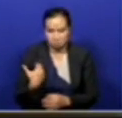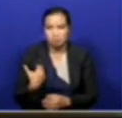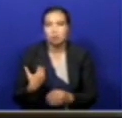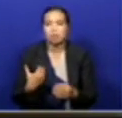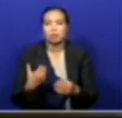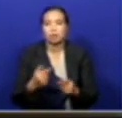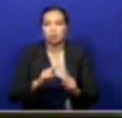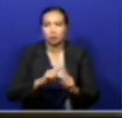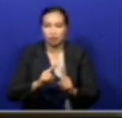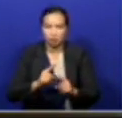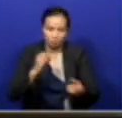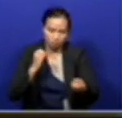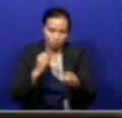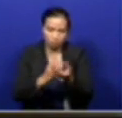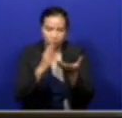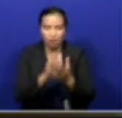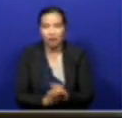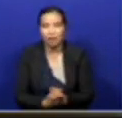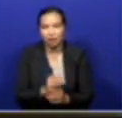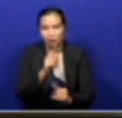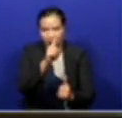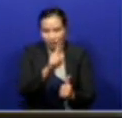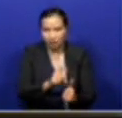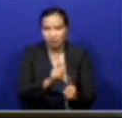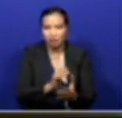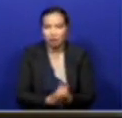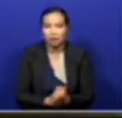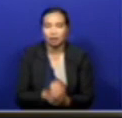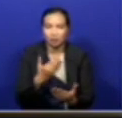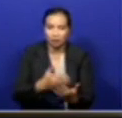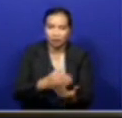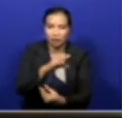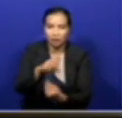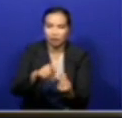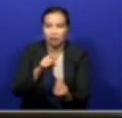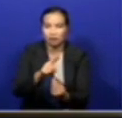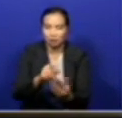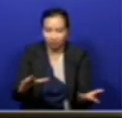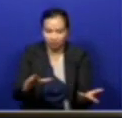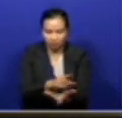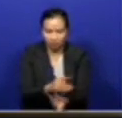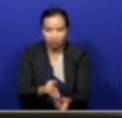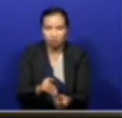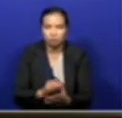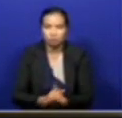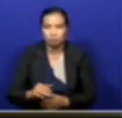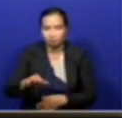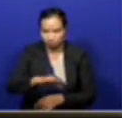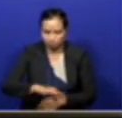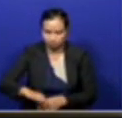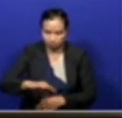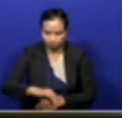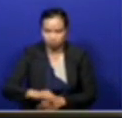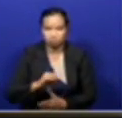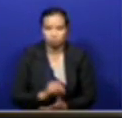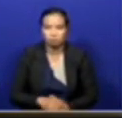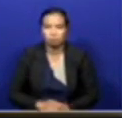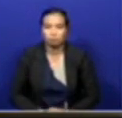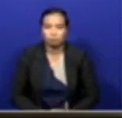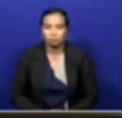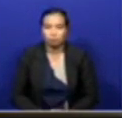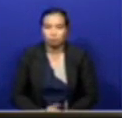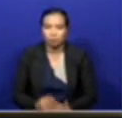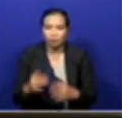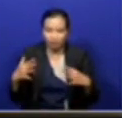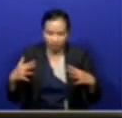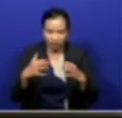ต่ยังก่อให้เกิดความสูญเสียต่อเศรษฐกิจและสังคมโดยรวมอย่างมหาศาลอุบัติเห